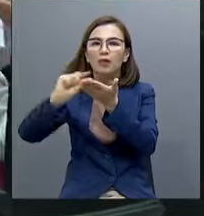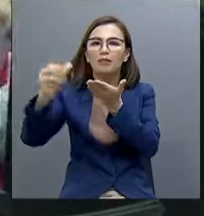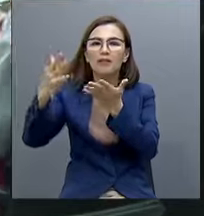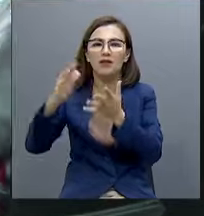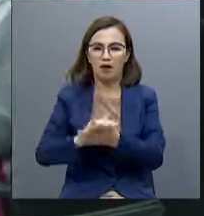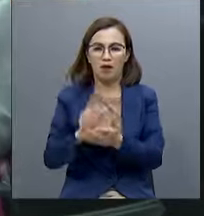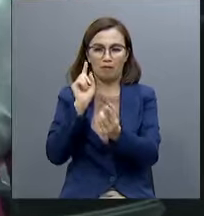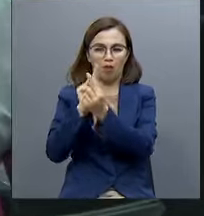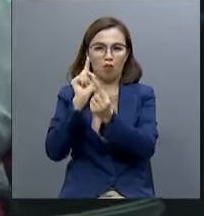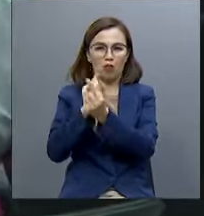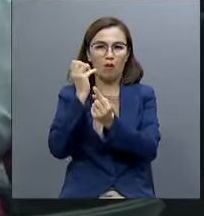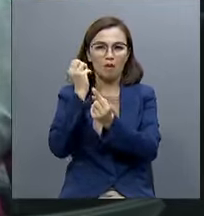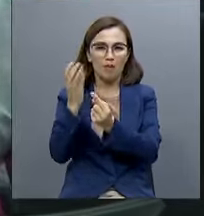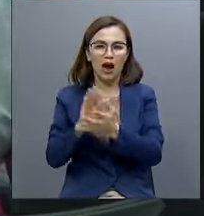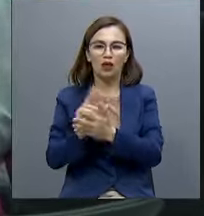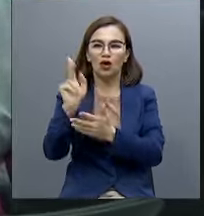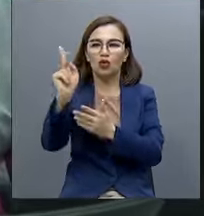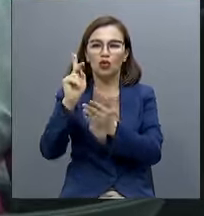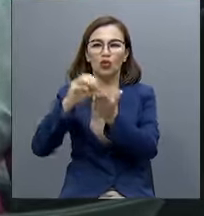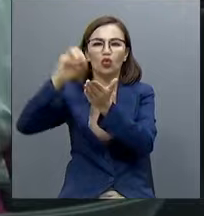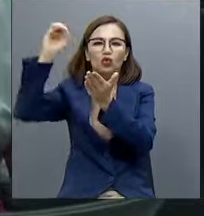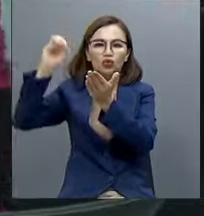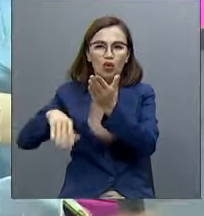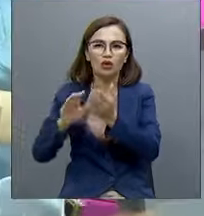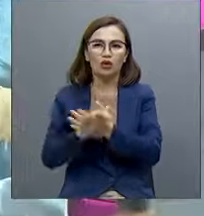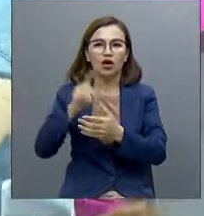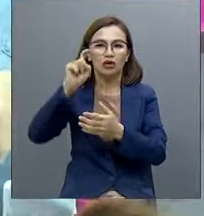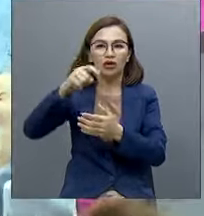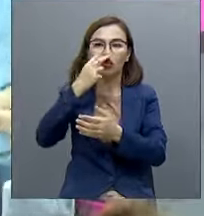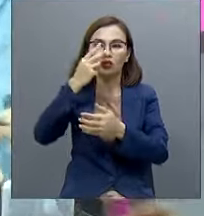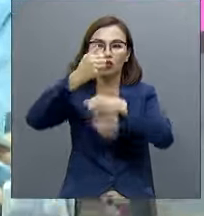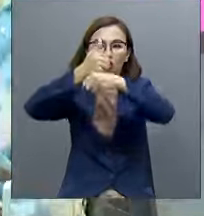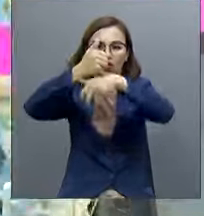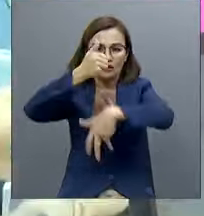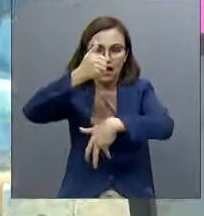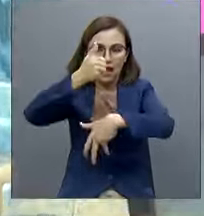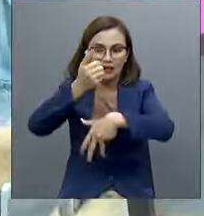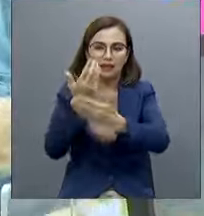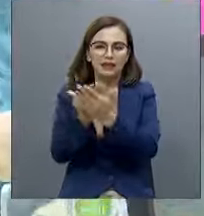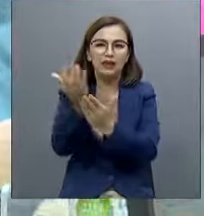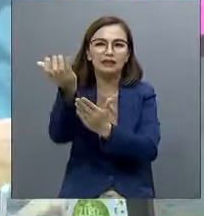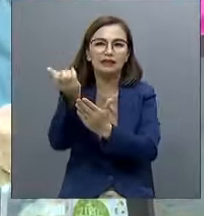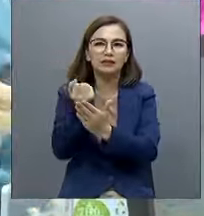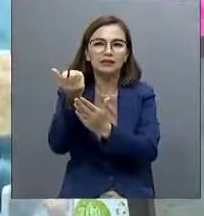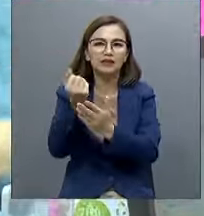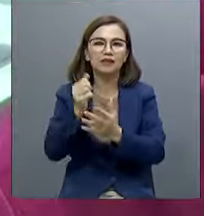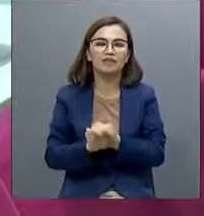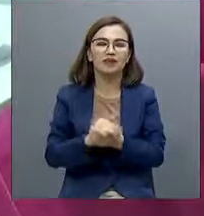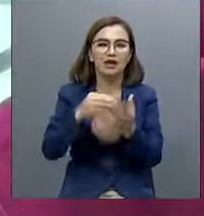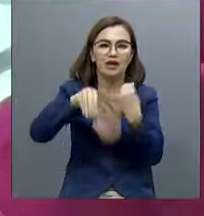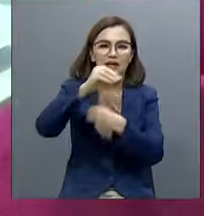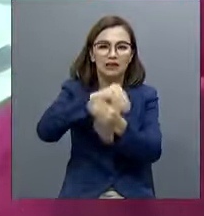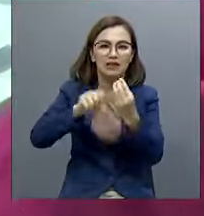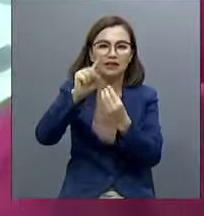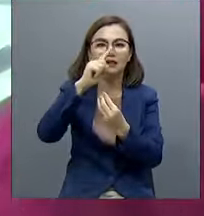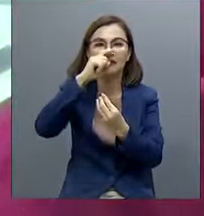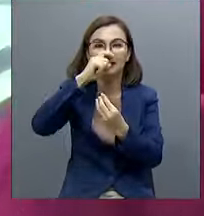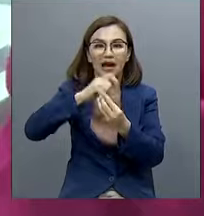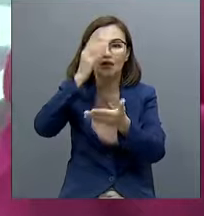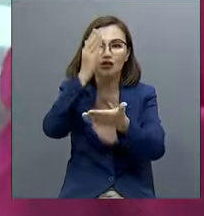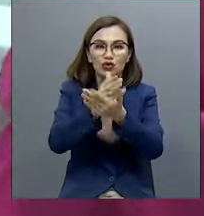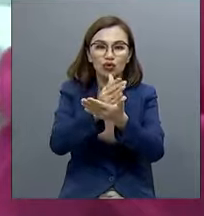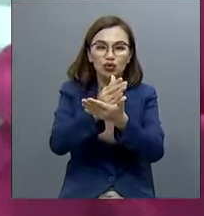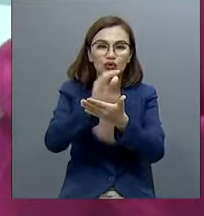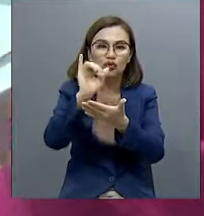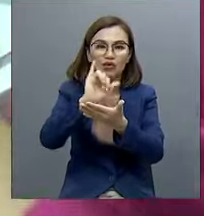ภาครัฐต้องไปปรับโครงสร้างหนี้ค่ะขณะที่ภาพรวมเศรษฐกิจไทยนะคะยังไม่ได้เข้าสู่ภาวะถดถอยหรือว่าชะงักกันนะคะจนเกิด